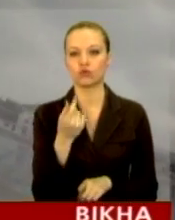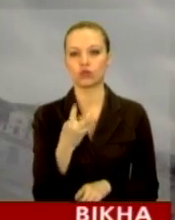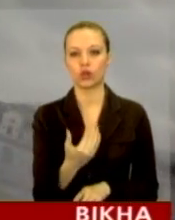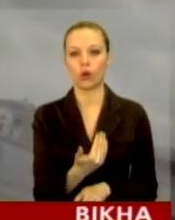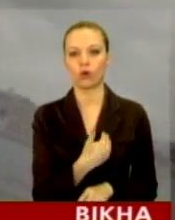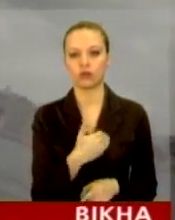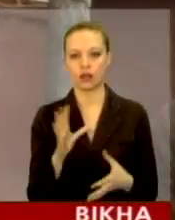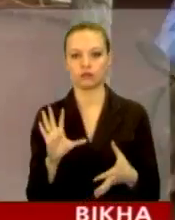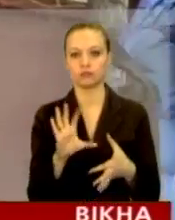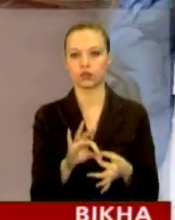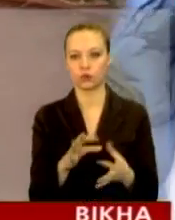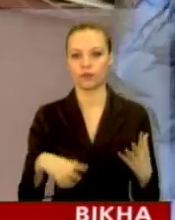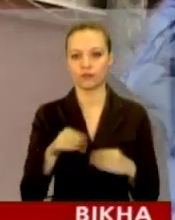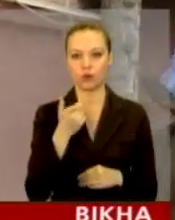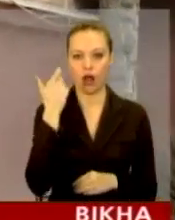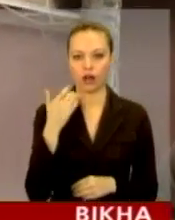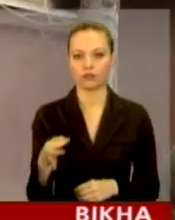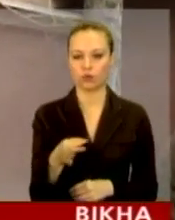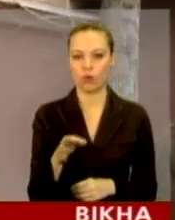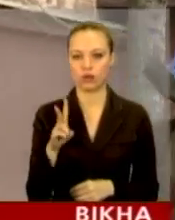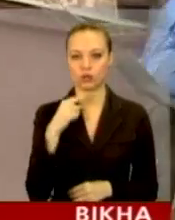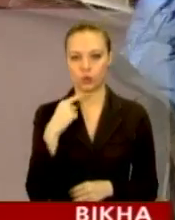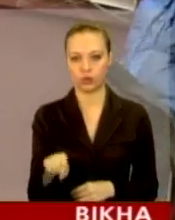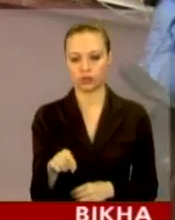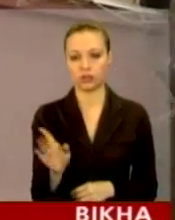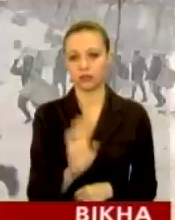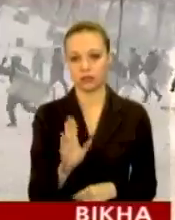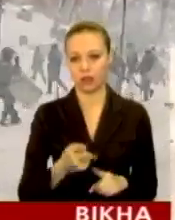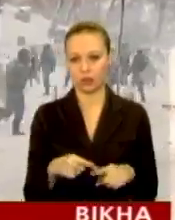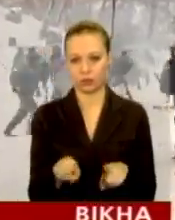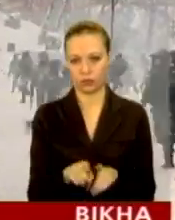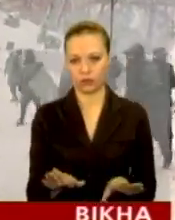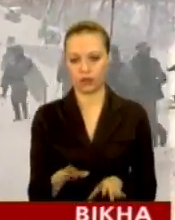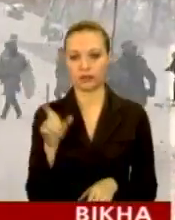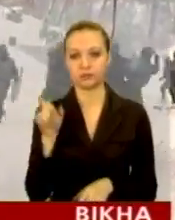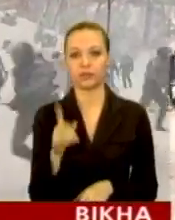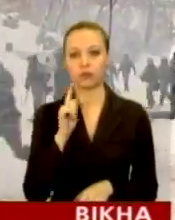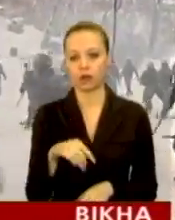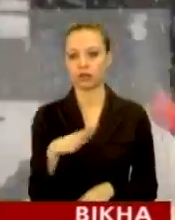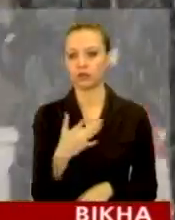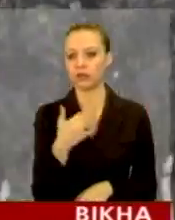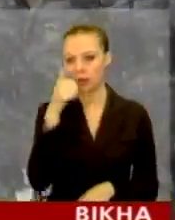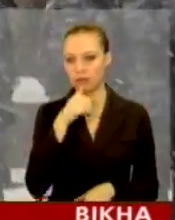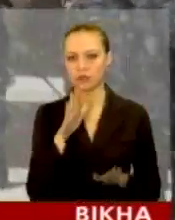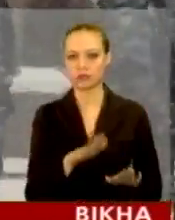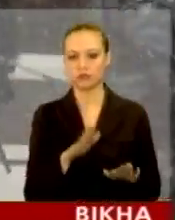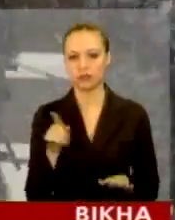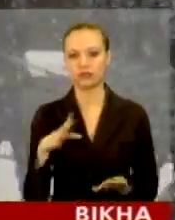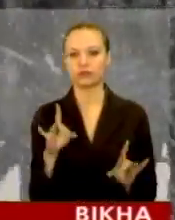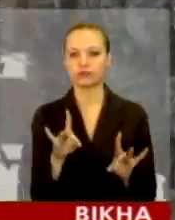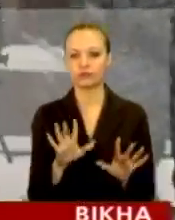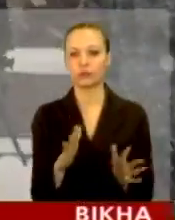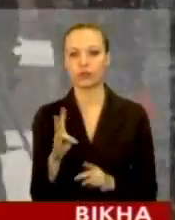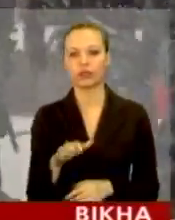хотел присоединить всю Харківську область к Росії. Ні, це не так. Михайло в Україні був кілька місяців. Він висвітлював події